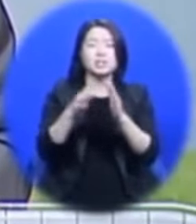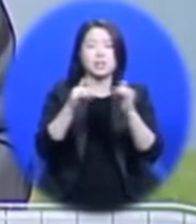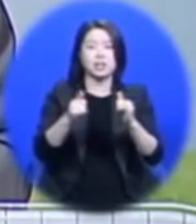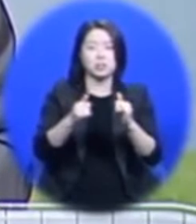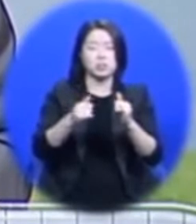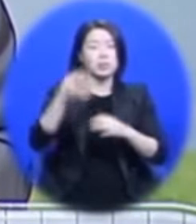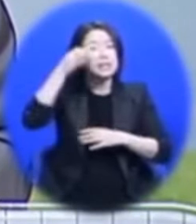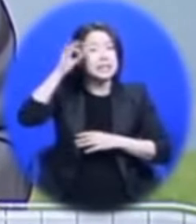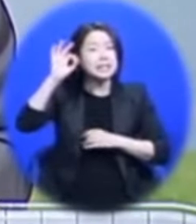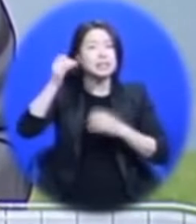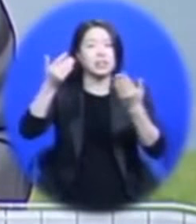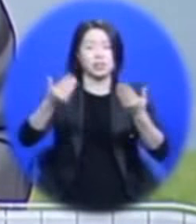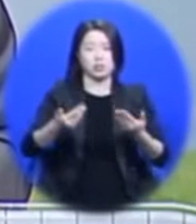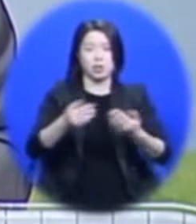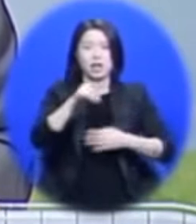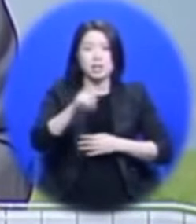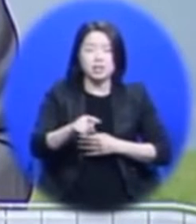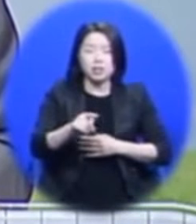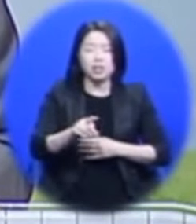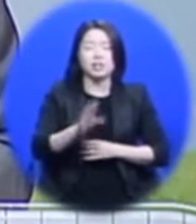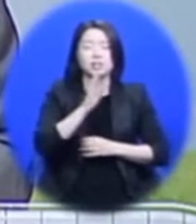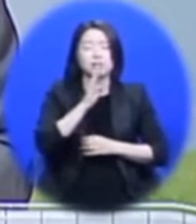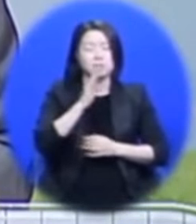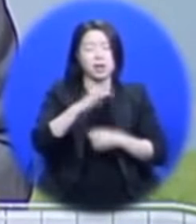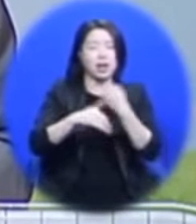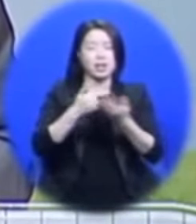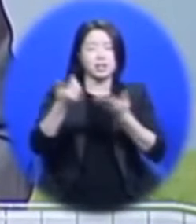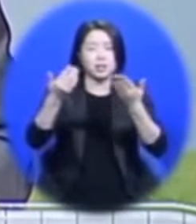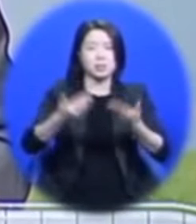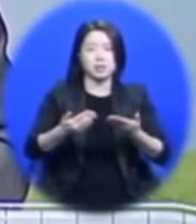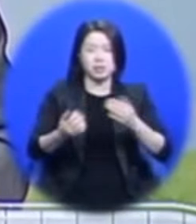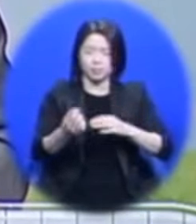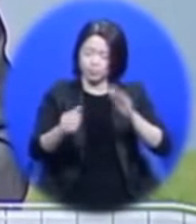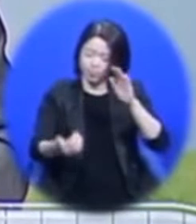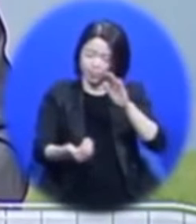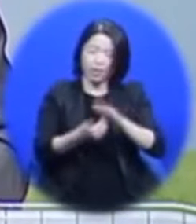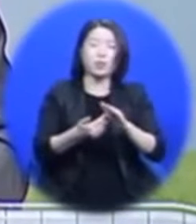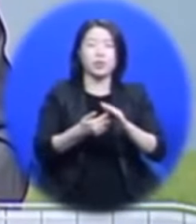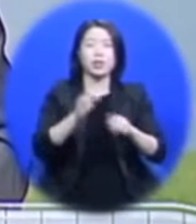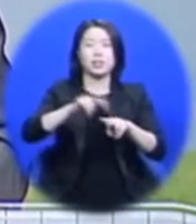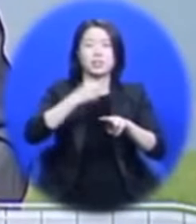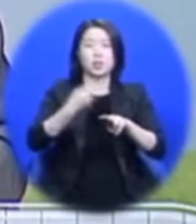겁니다. 이거야말로 하나님께 받은 최고의 선물이 아니겠습니까?